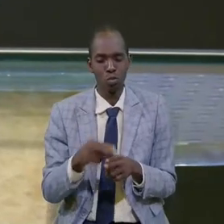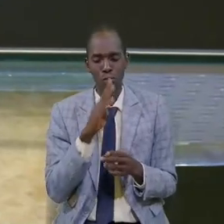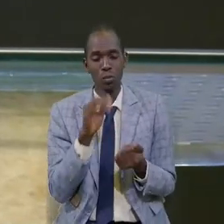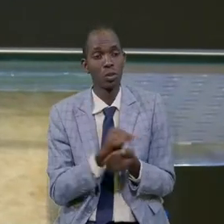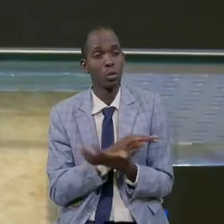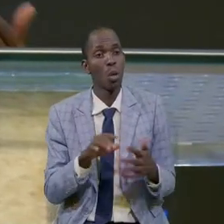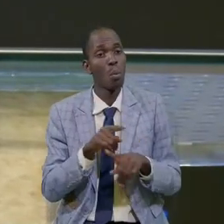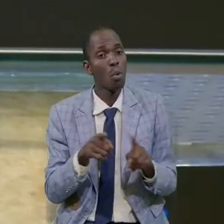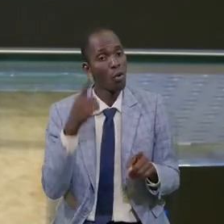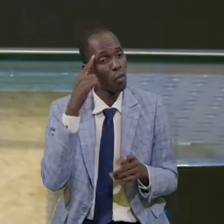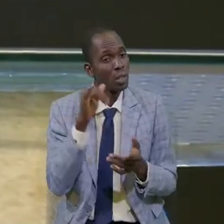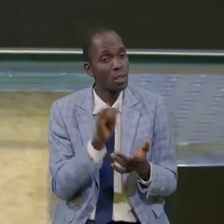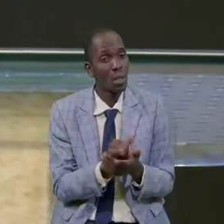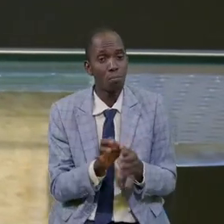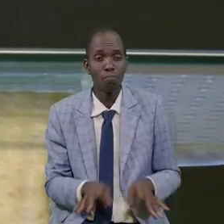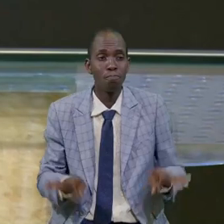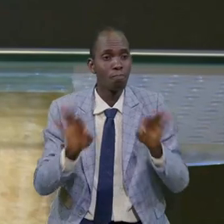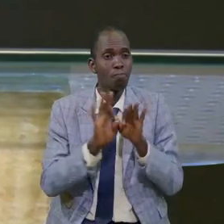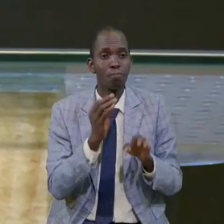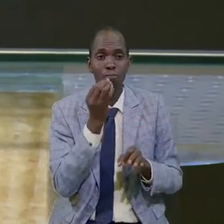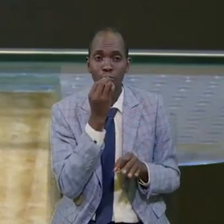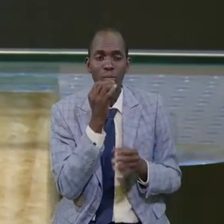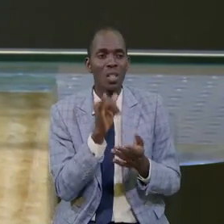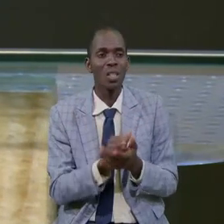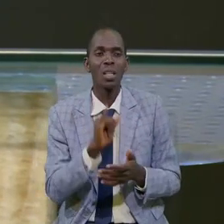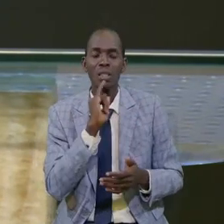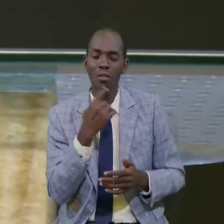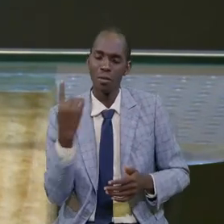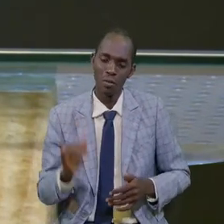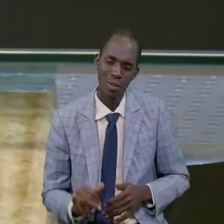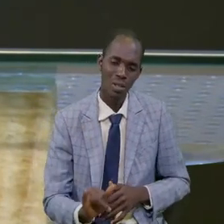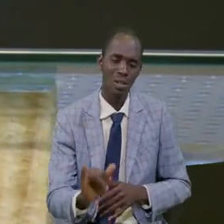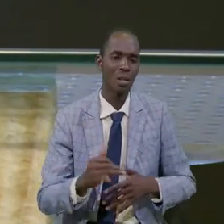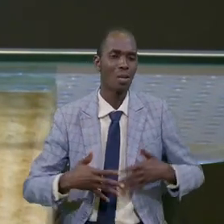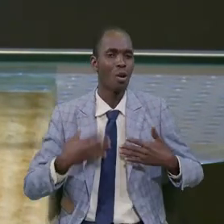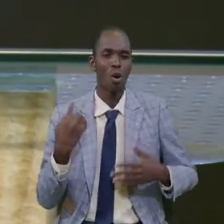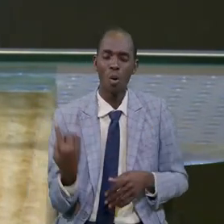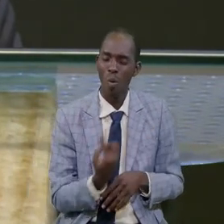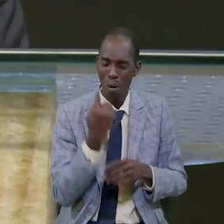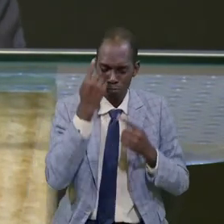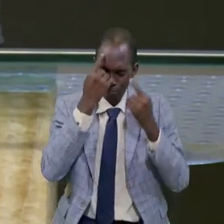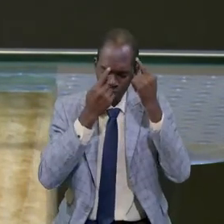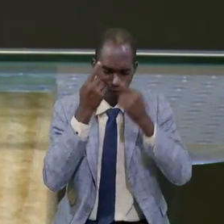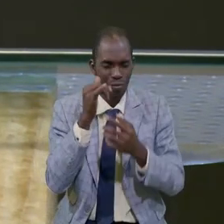mais pour celle qui subsiste pour la vie éternelle. Toujours, il faut considérer cela.